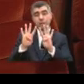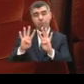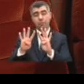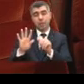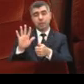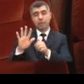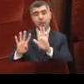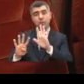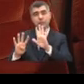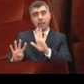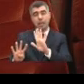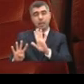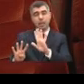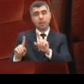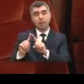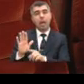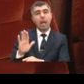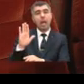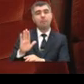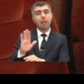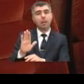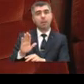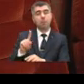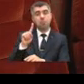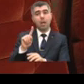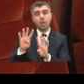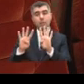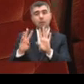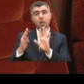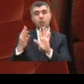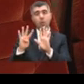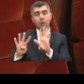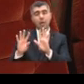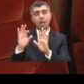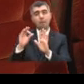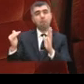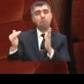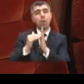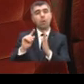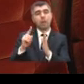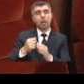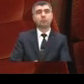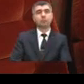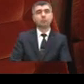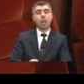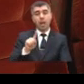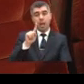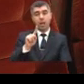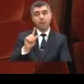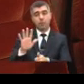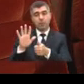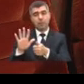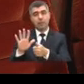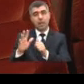4896 خبرة تقنية بالكلفة ديال 148 مليون ديال الدرهم. تأهلت 1096